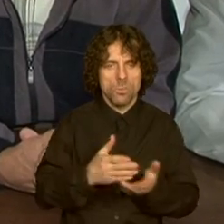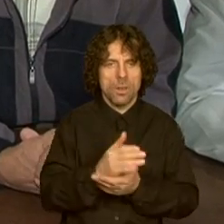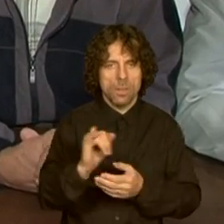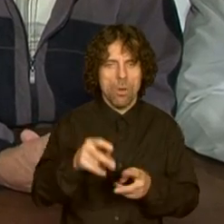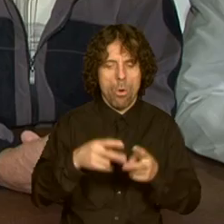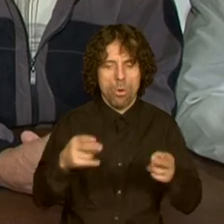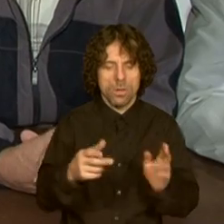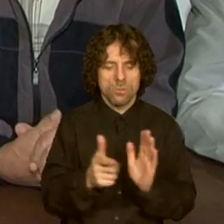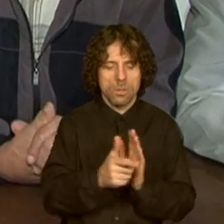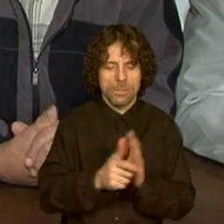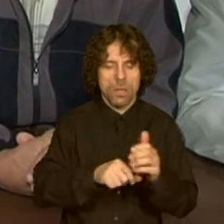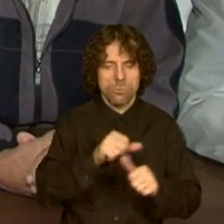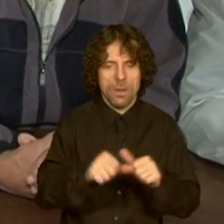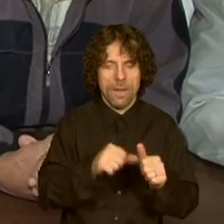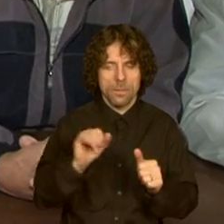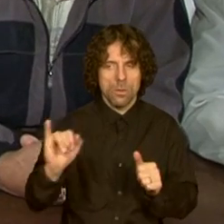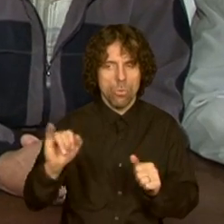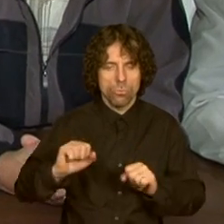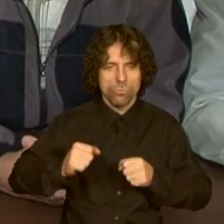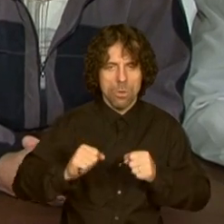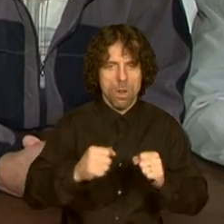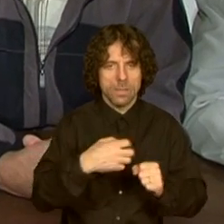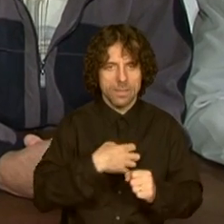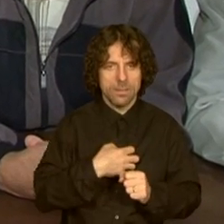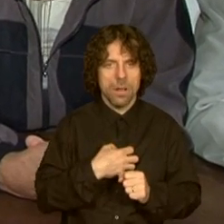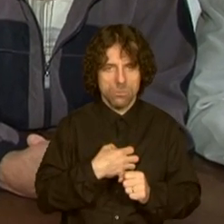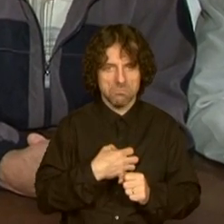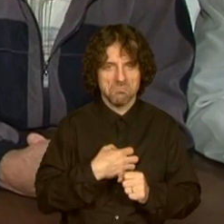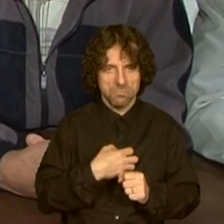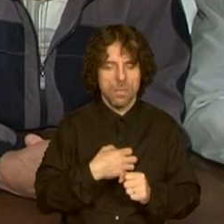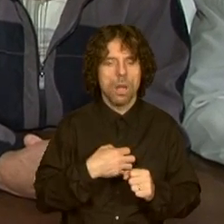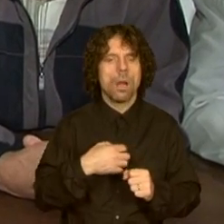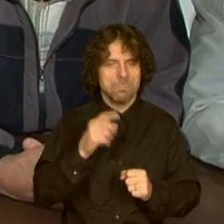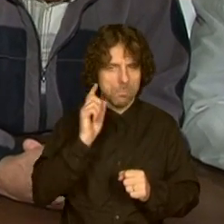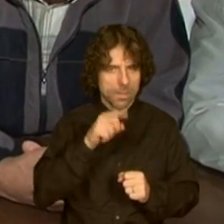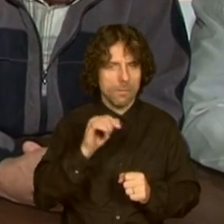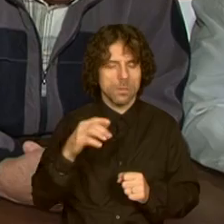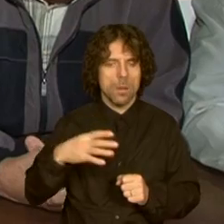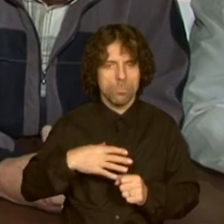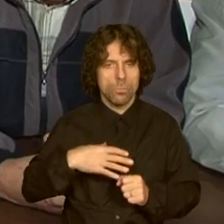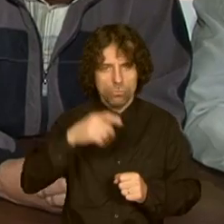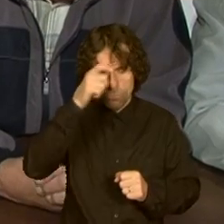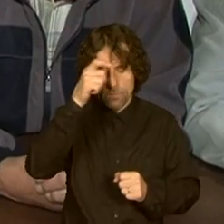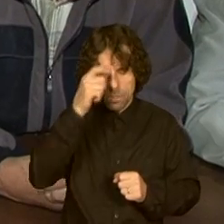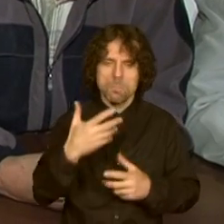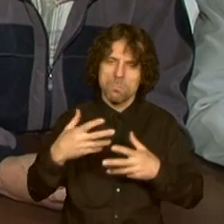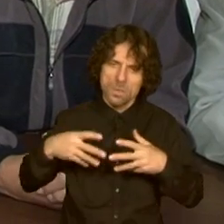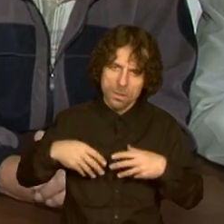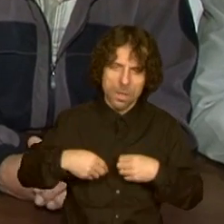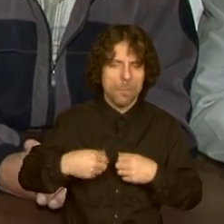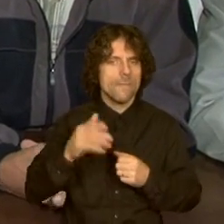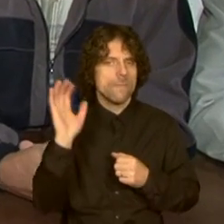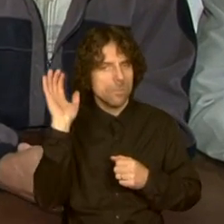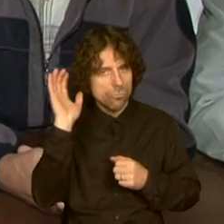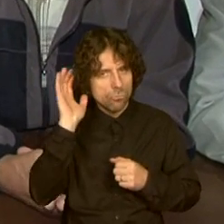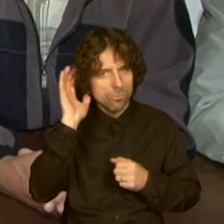przez jego cały okres 17-letniej działalności dyrektorskiej. Rzeczywiście był człowiekiem